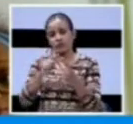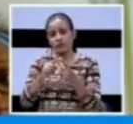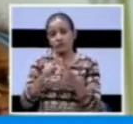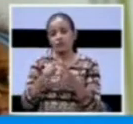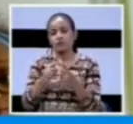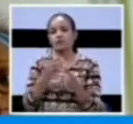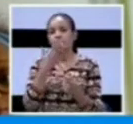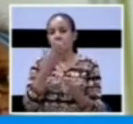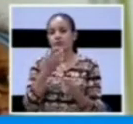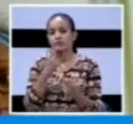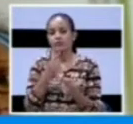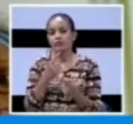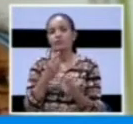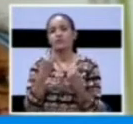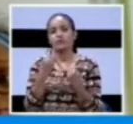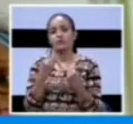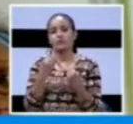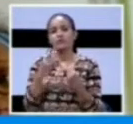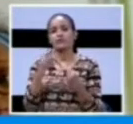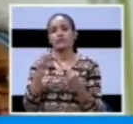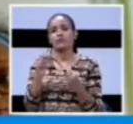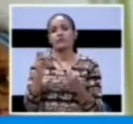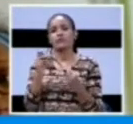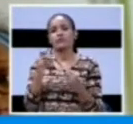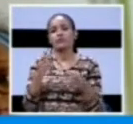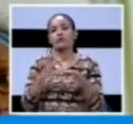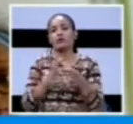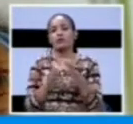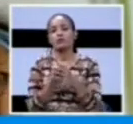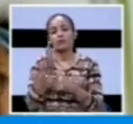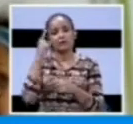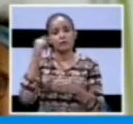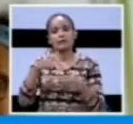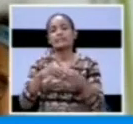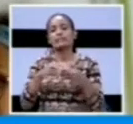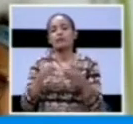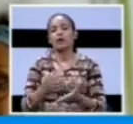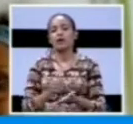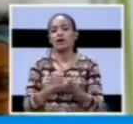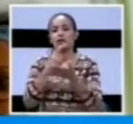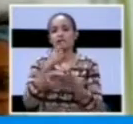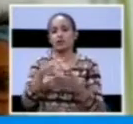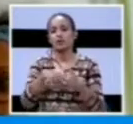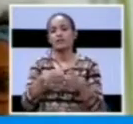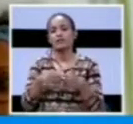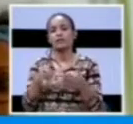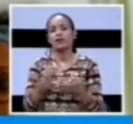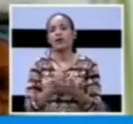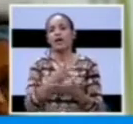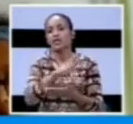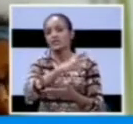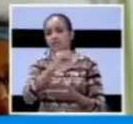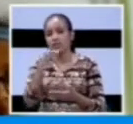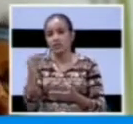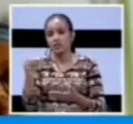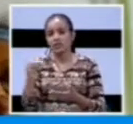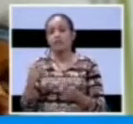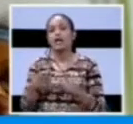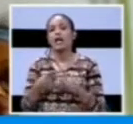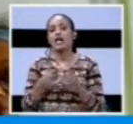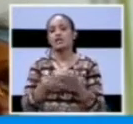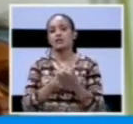ትናይ ቲዲ ዘቕረቦ እንታይ እዩ? እቲ ናይ ገንዘብ ሓገዝ እንድዩ ገንዘብ ሓገዝና ናይ ካልኣይ